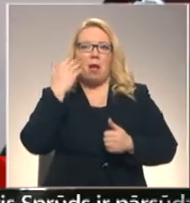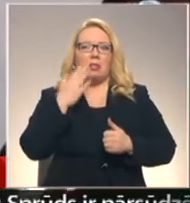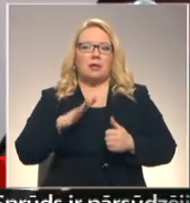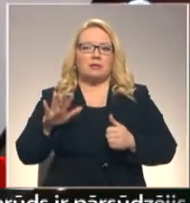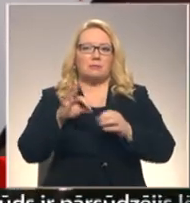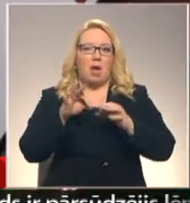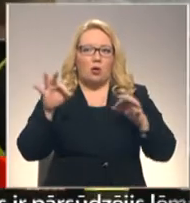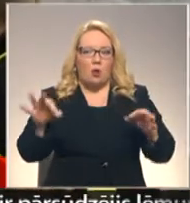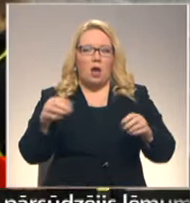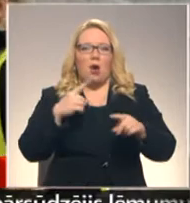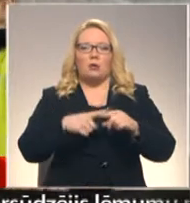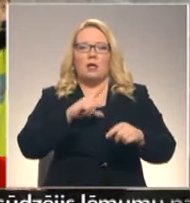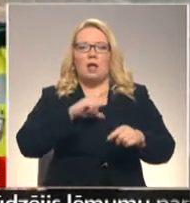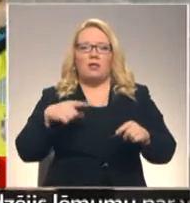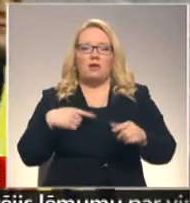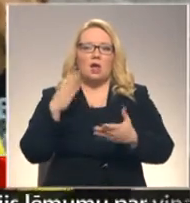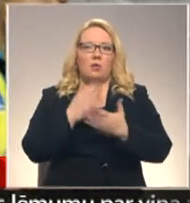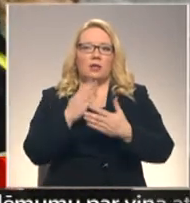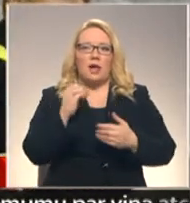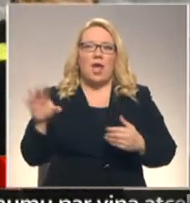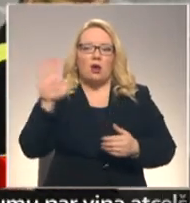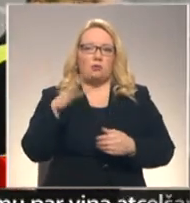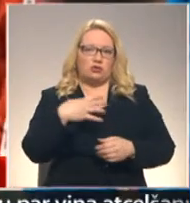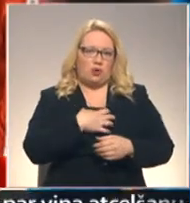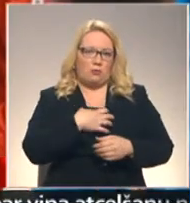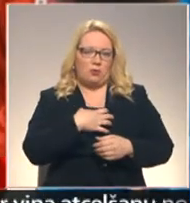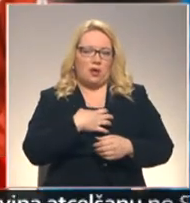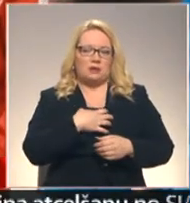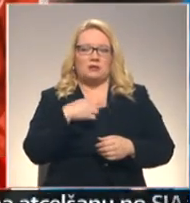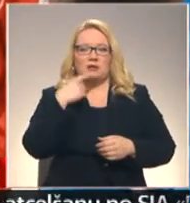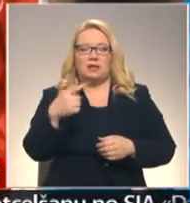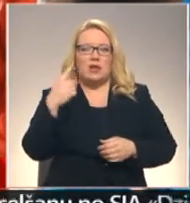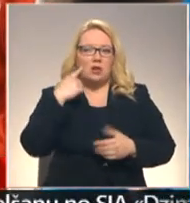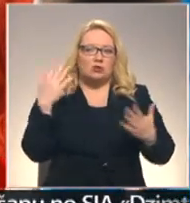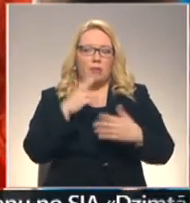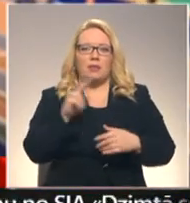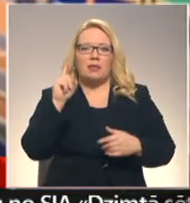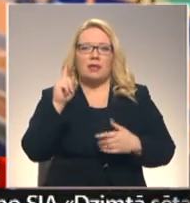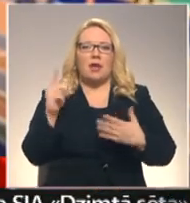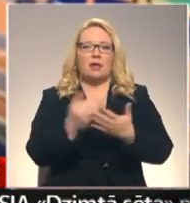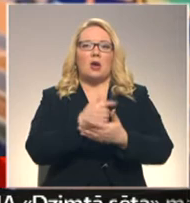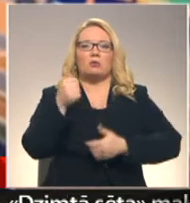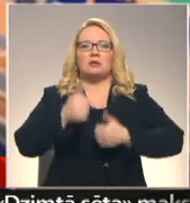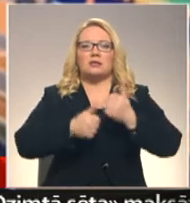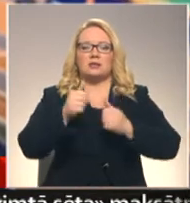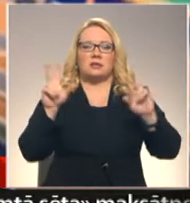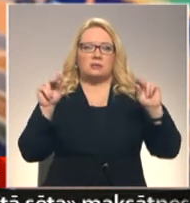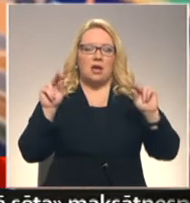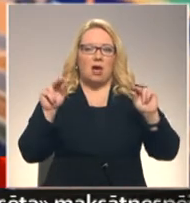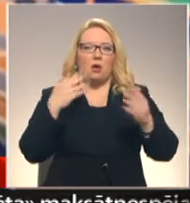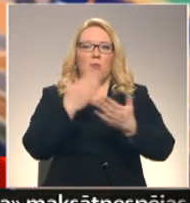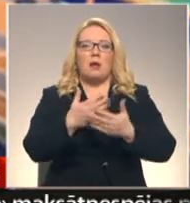mēroga, bet nu pirmo reizi Latvijā norisinājās Eiropas čempionāts. Es domāju, ka ne tikai viņi iegūst to sacensības garu,